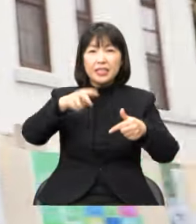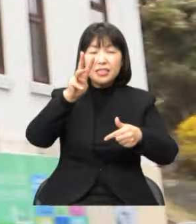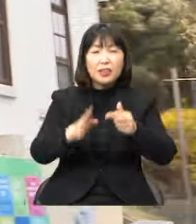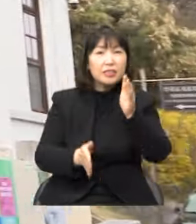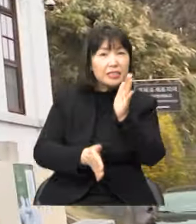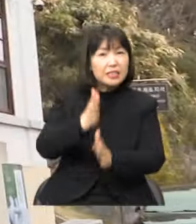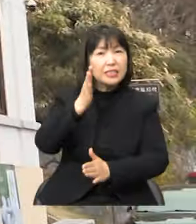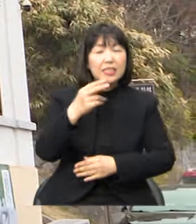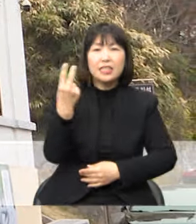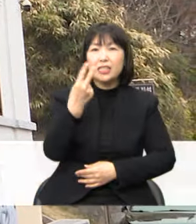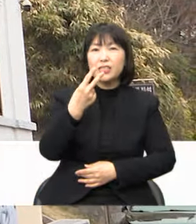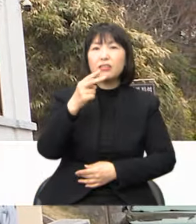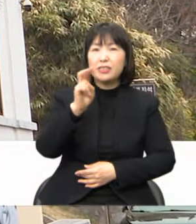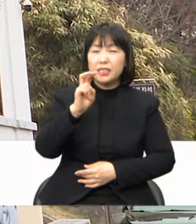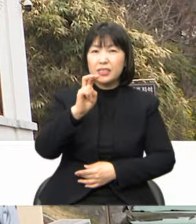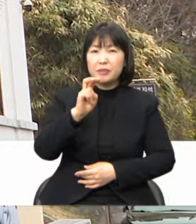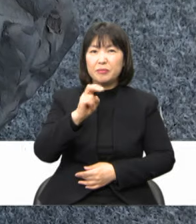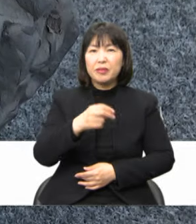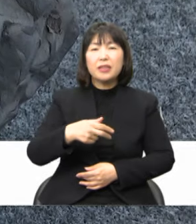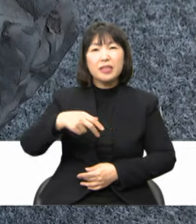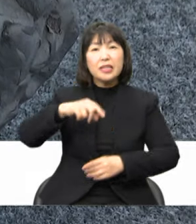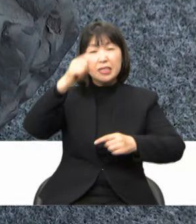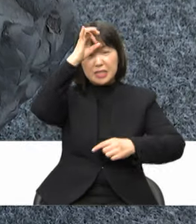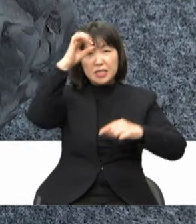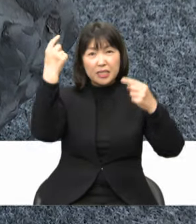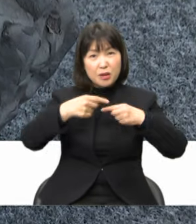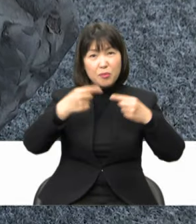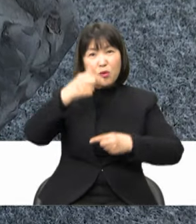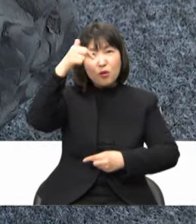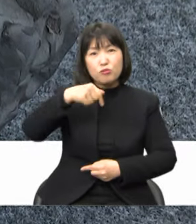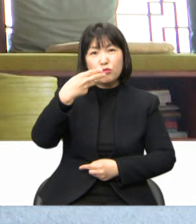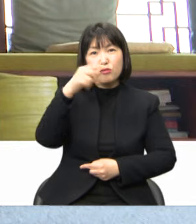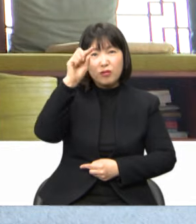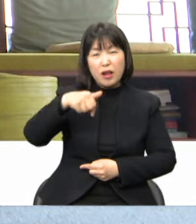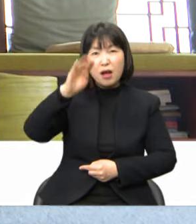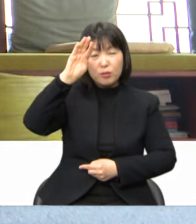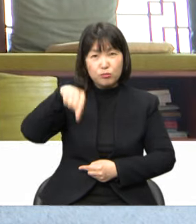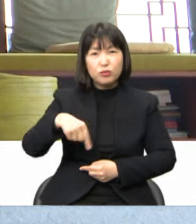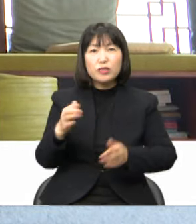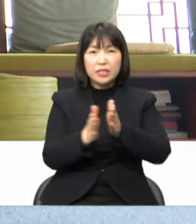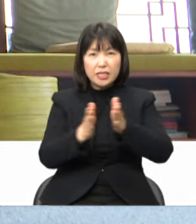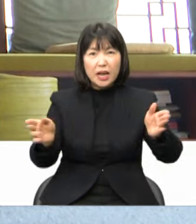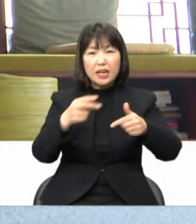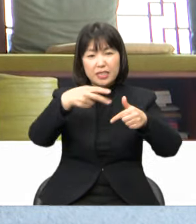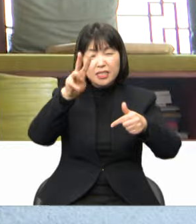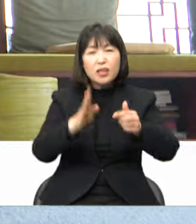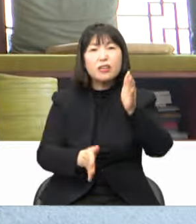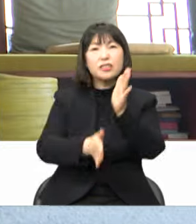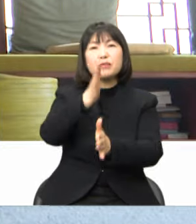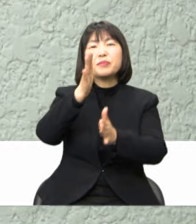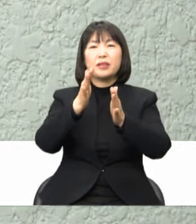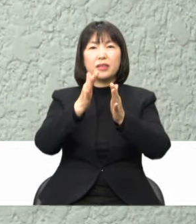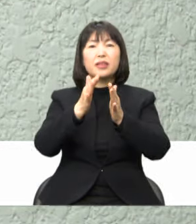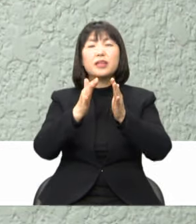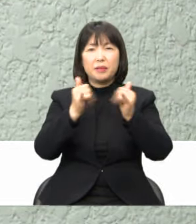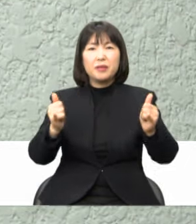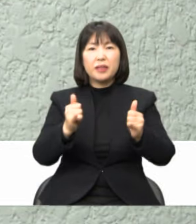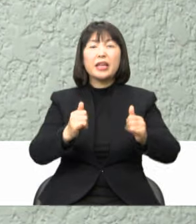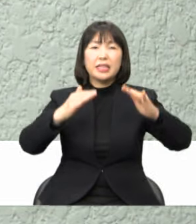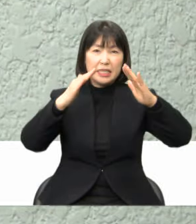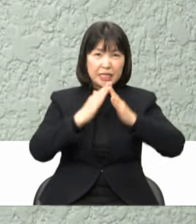2020년 재물포 부를 시작으로 2021년에는 인천시민의 집 에 긴